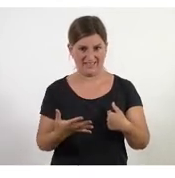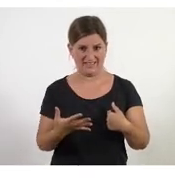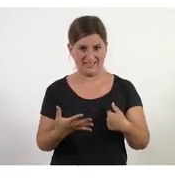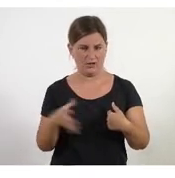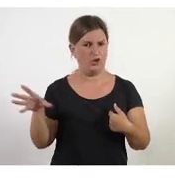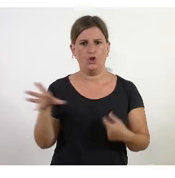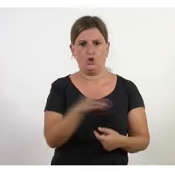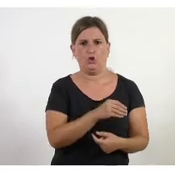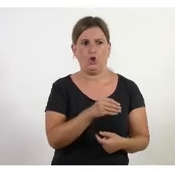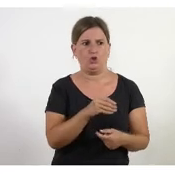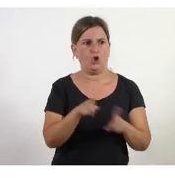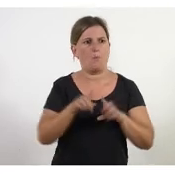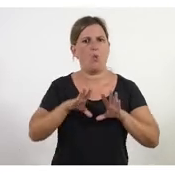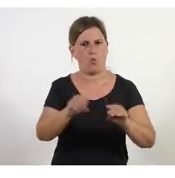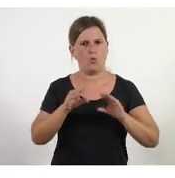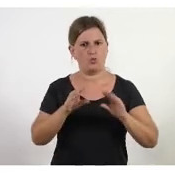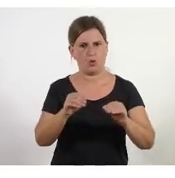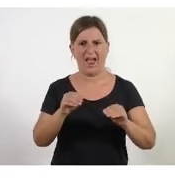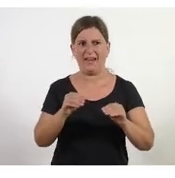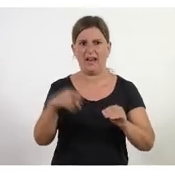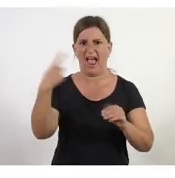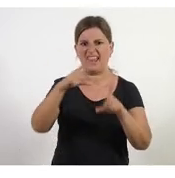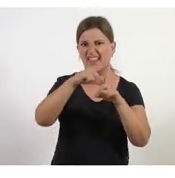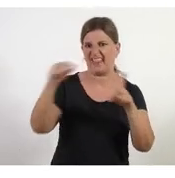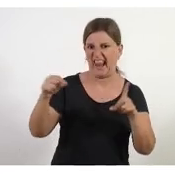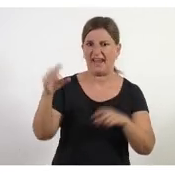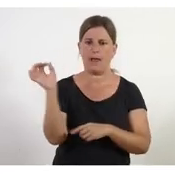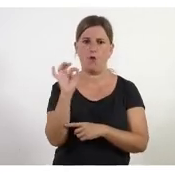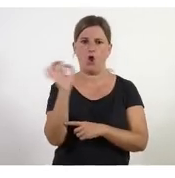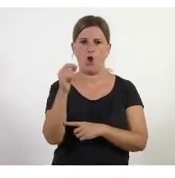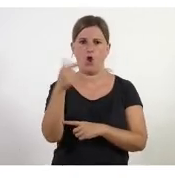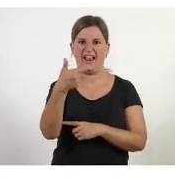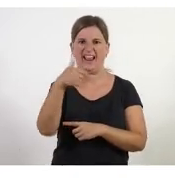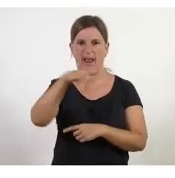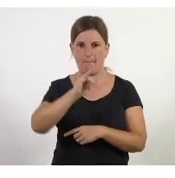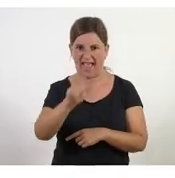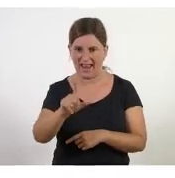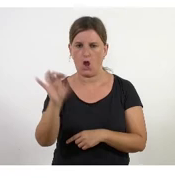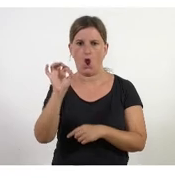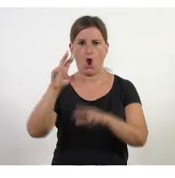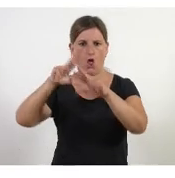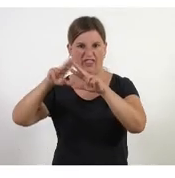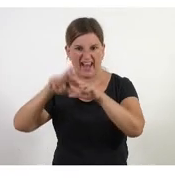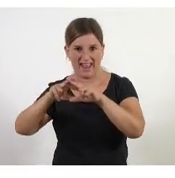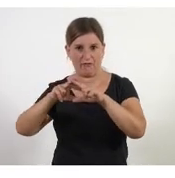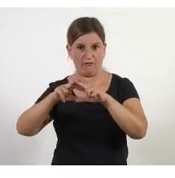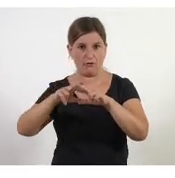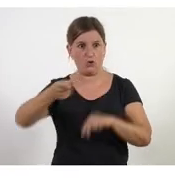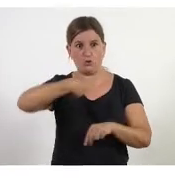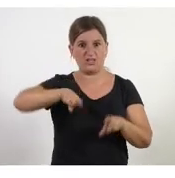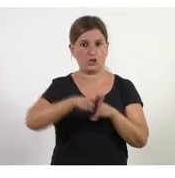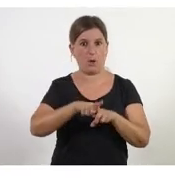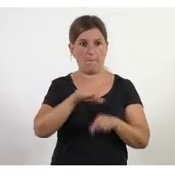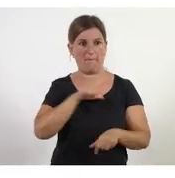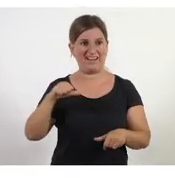Tothom, a nivell usuari, fent servir Telegram, tenim un Gmail, tenim un Google Drive. Són aplicacions que a nivell d'usuari, a nivell de